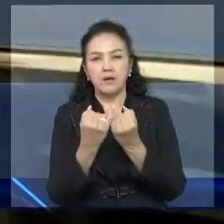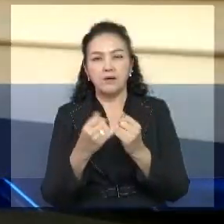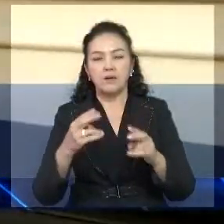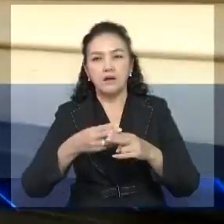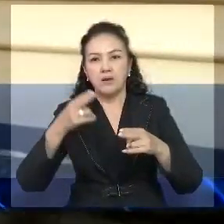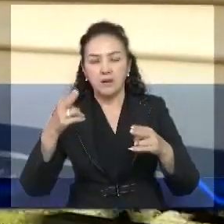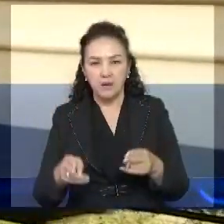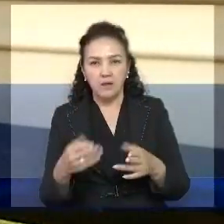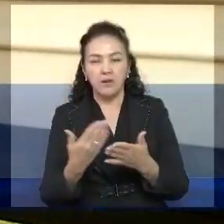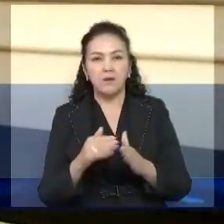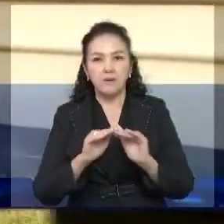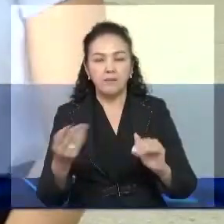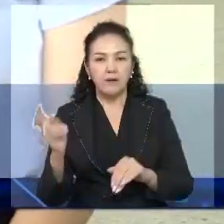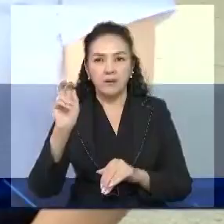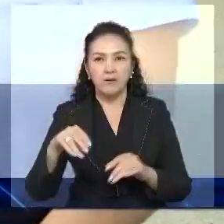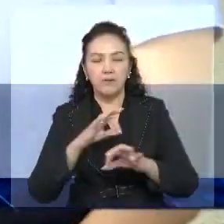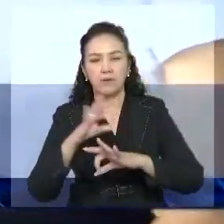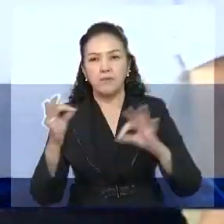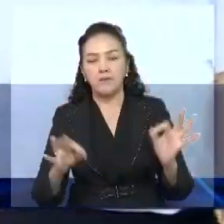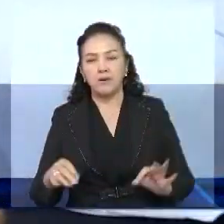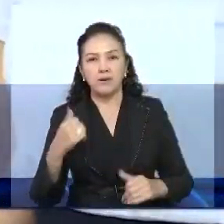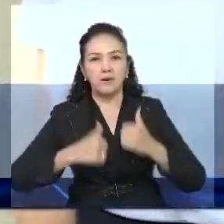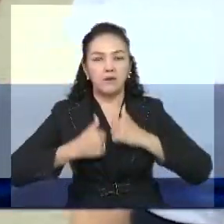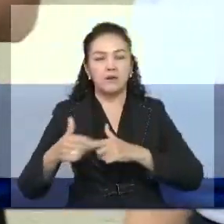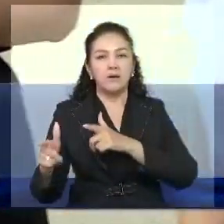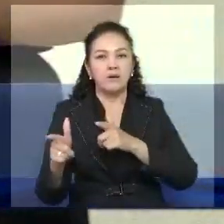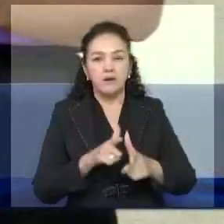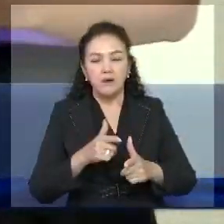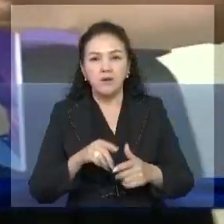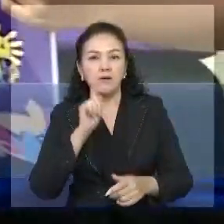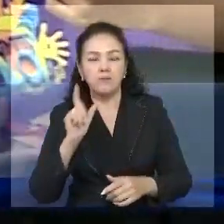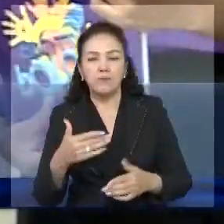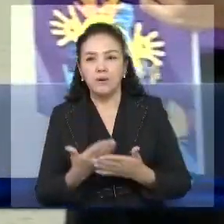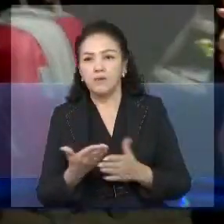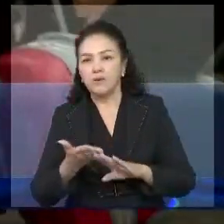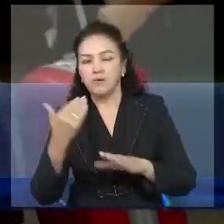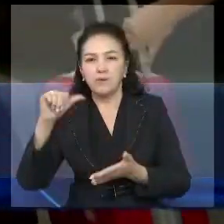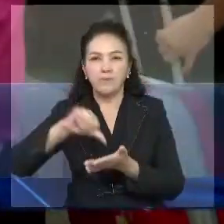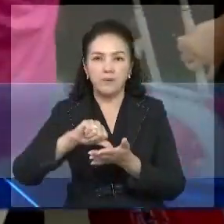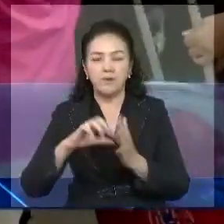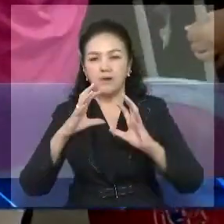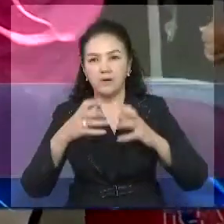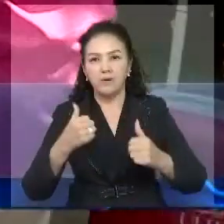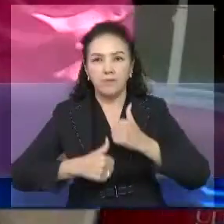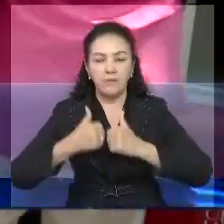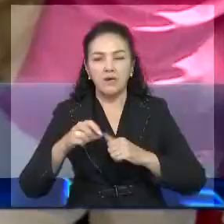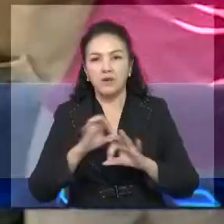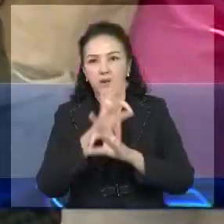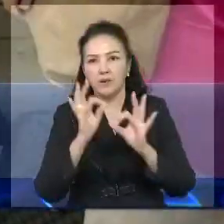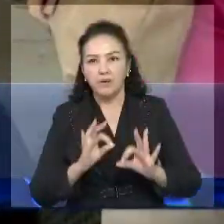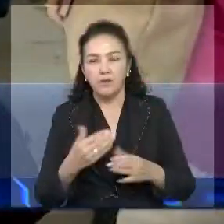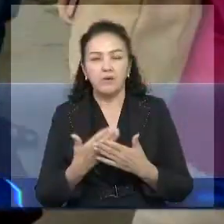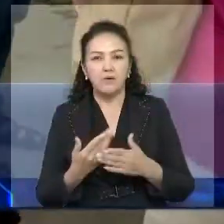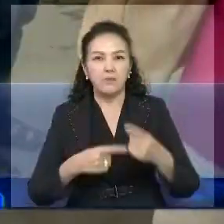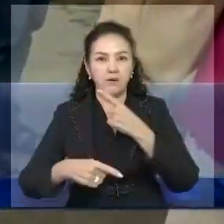железнодорожном вокзале ребята прибыли на творческое соревнование подготовленными юные певцы до этого участвовавшие международном конкурсе искусств